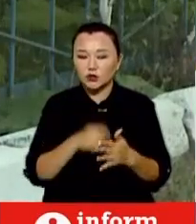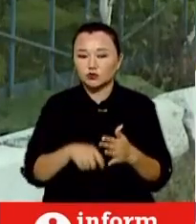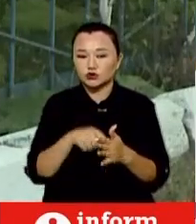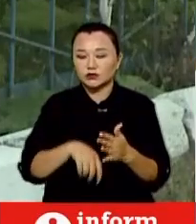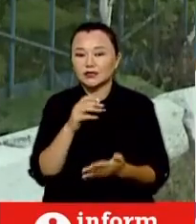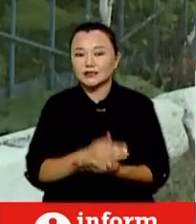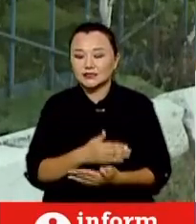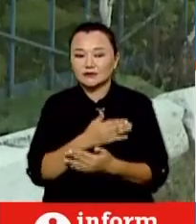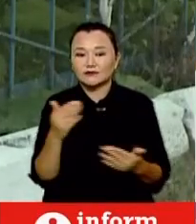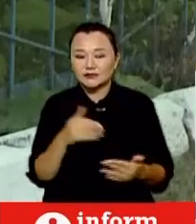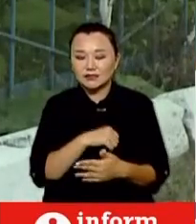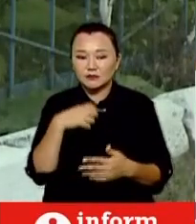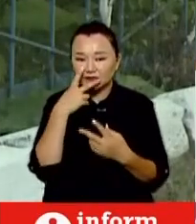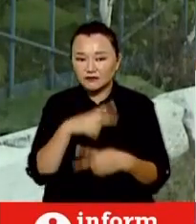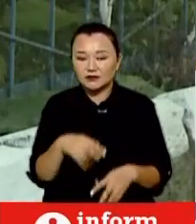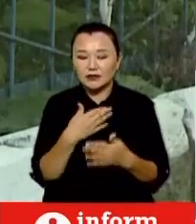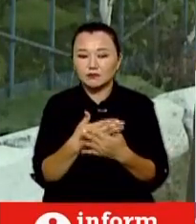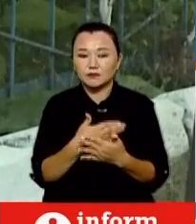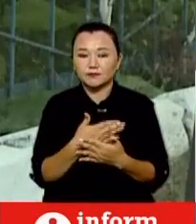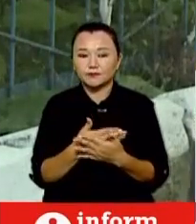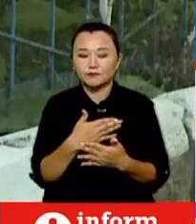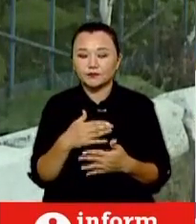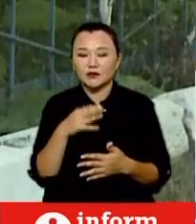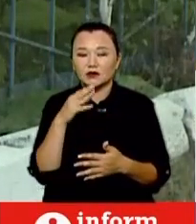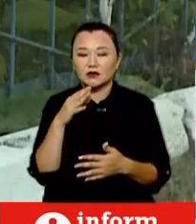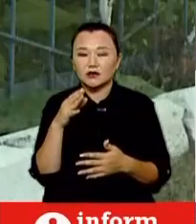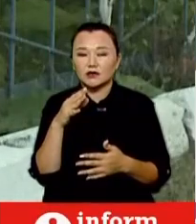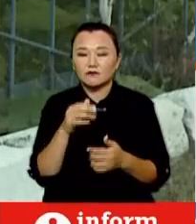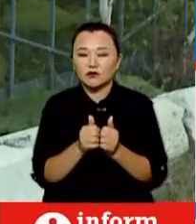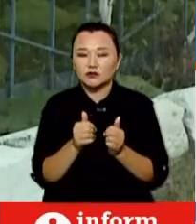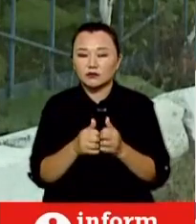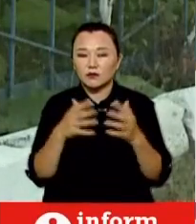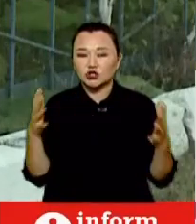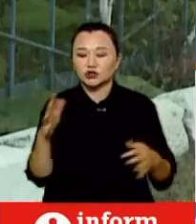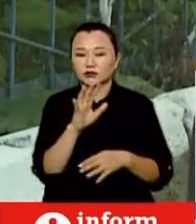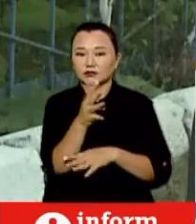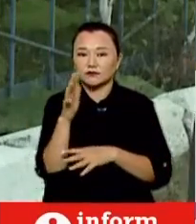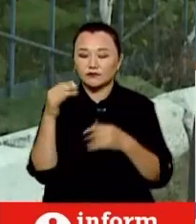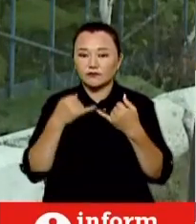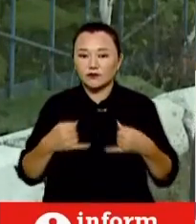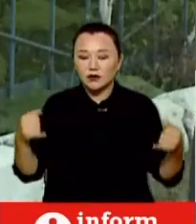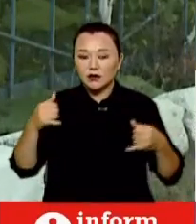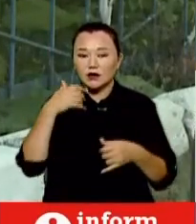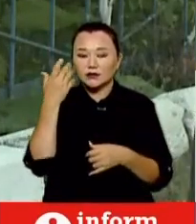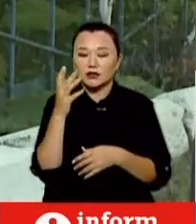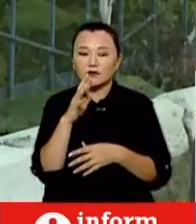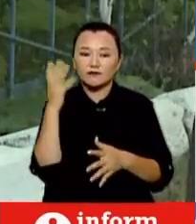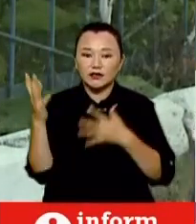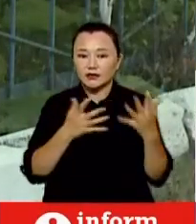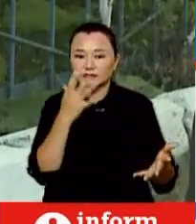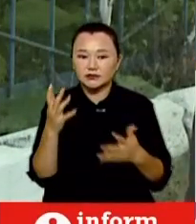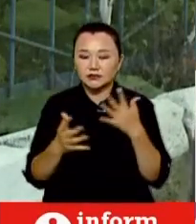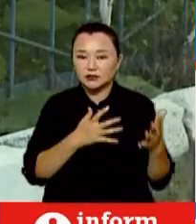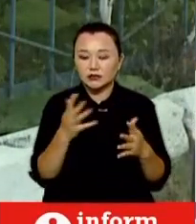есть. Вы сами здесь видите, например, провода возле больших деревьев. Деревья, когда ветер качается,